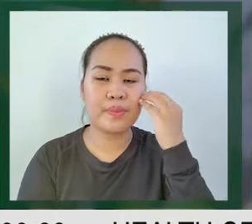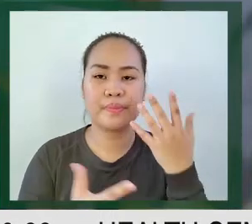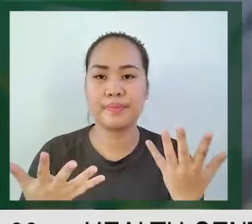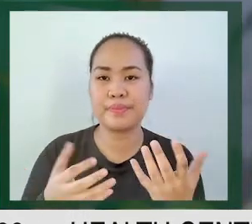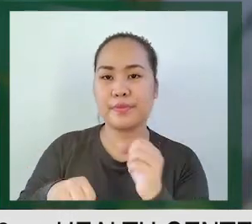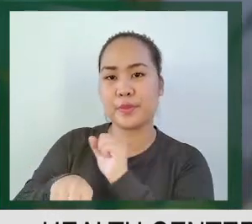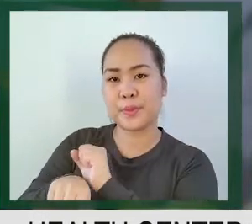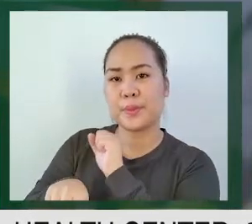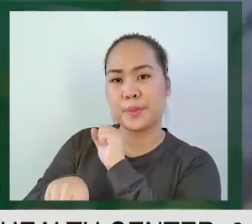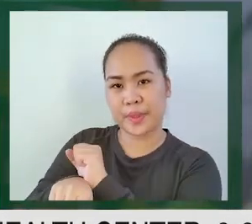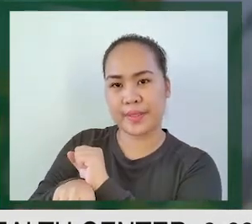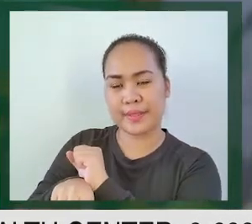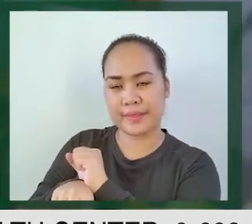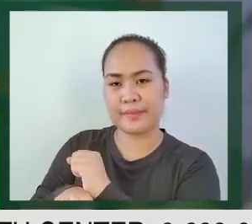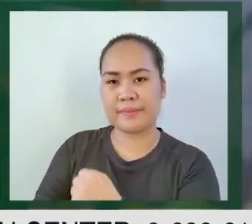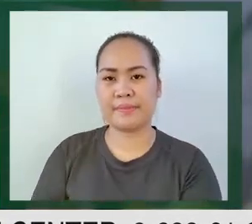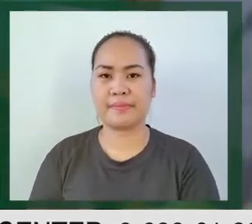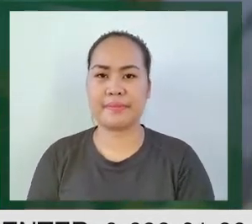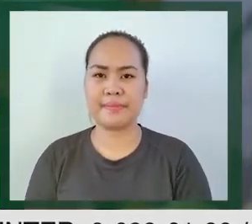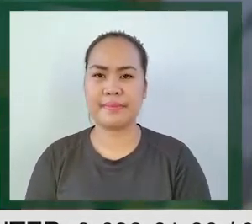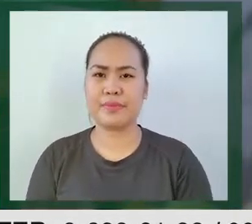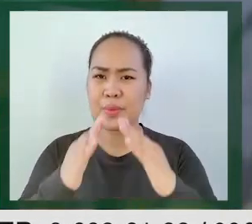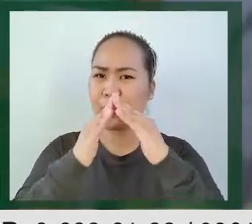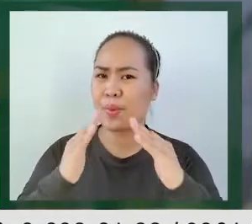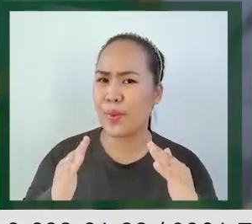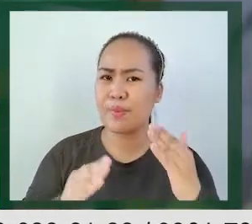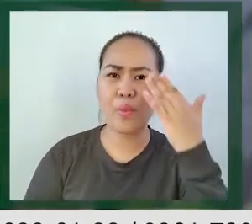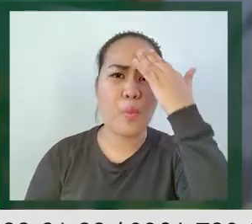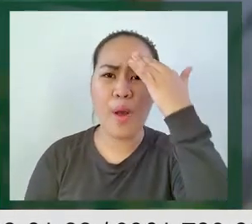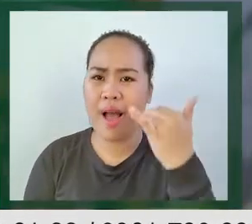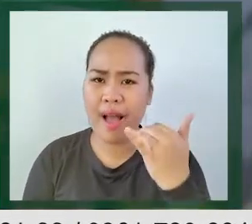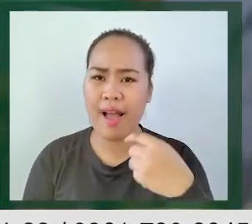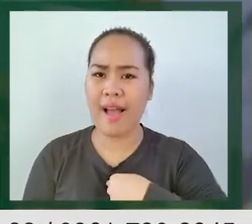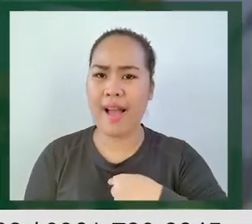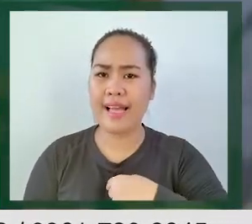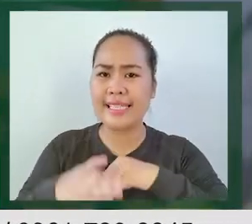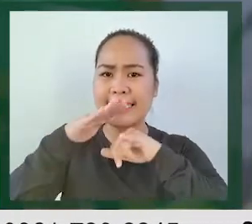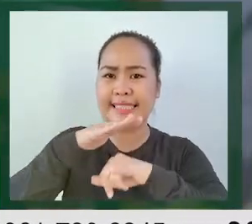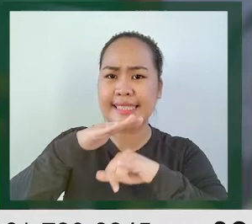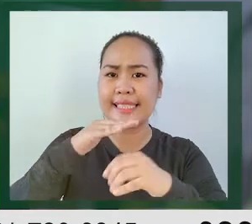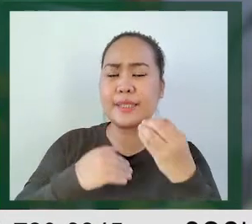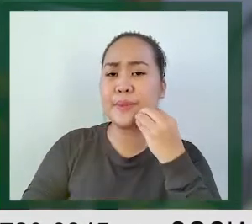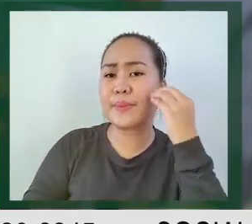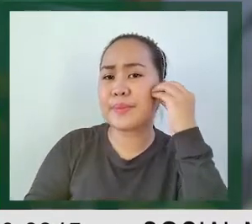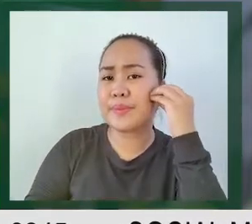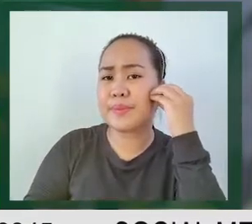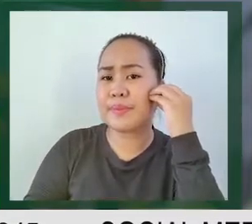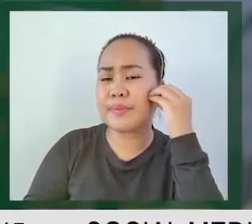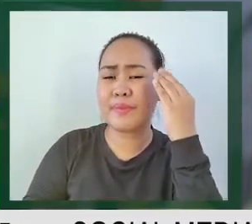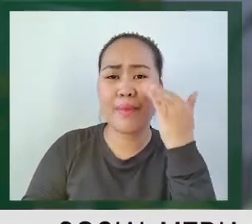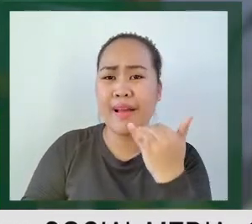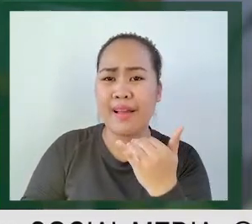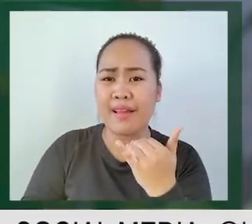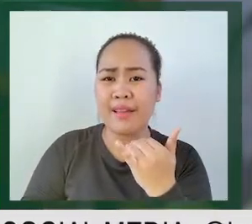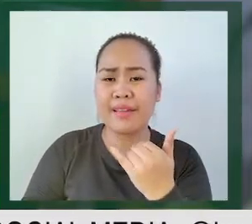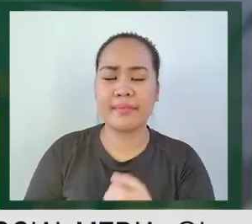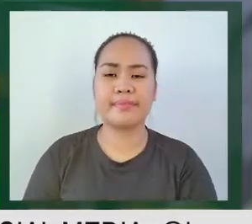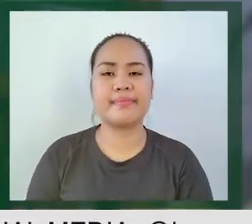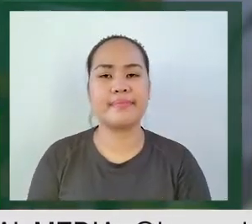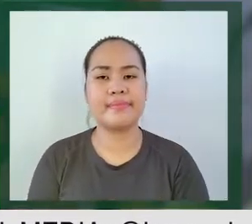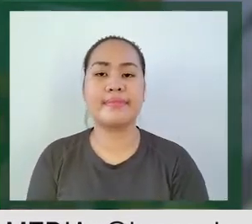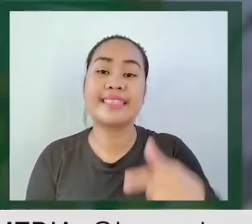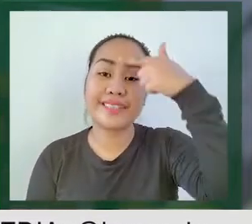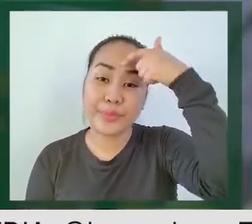kami, 'di ba? Meron lumalabas eh. 'Di ba? Meron lumalabas at least one, 'di ba? Kung may one per household